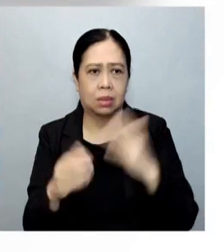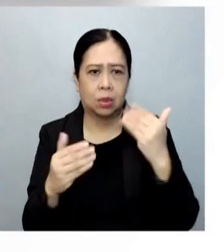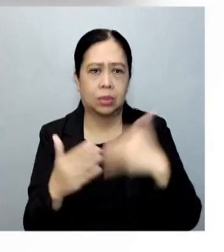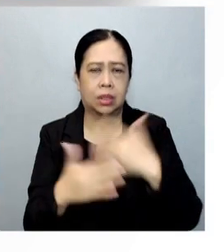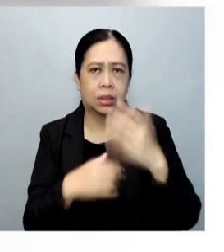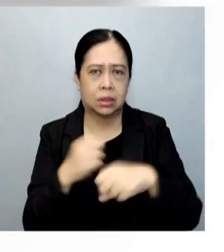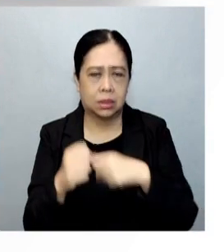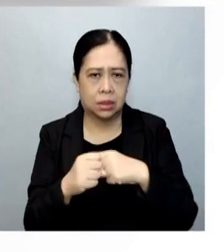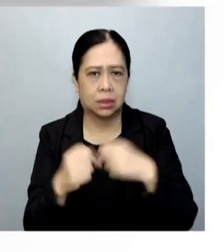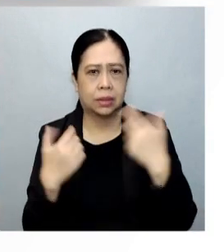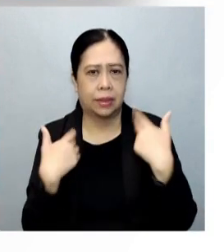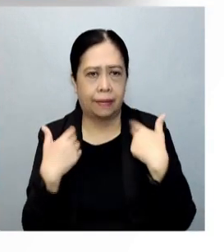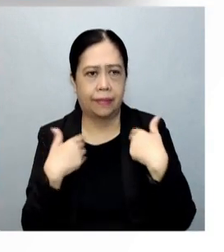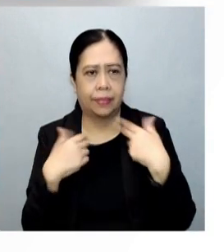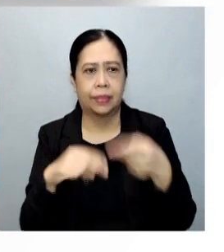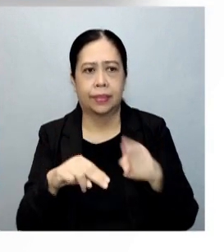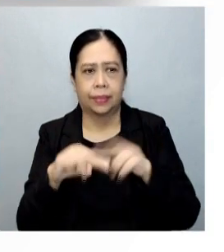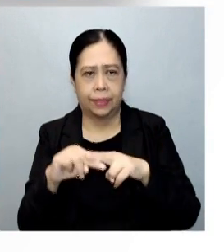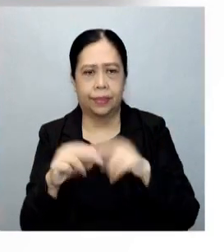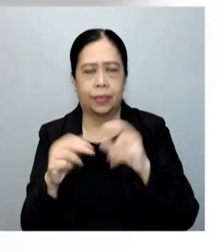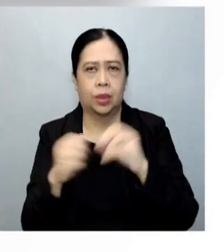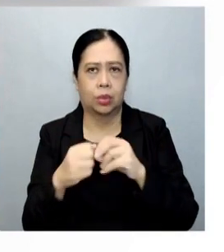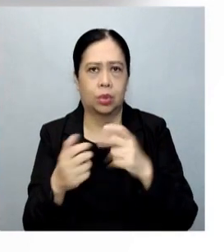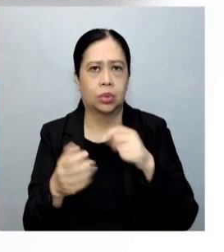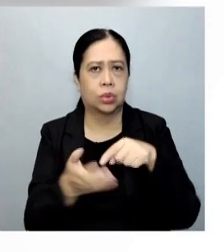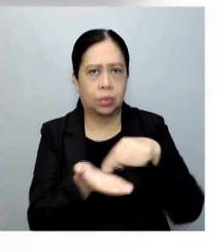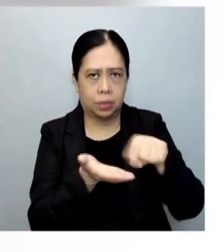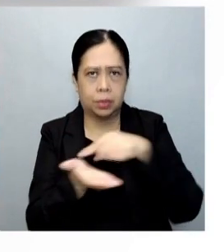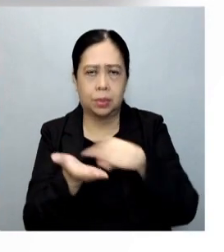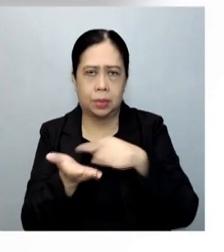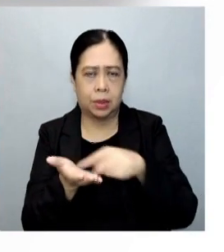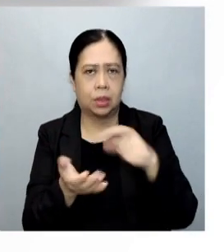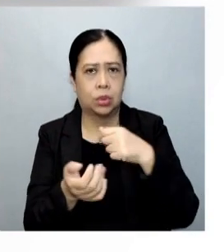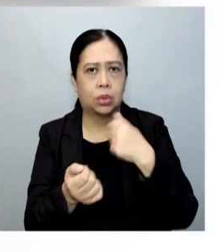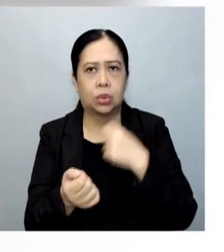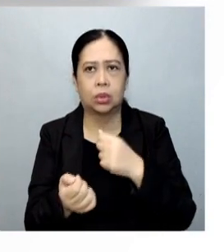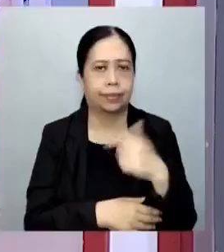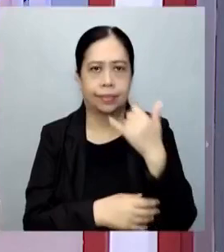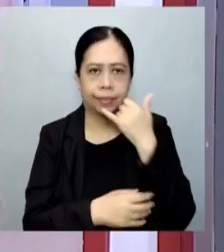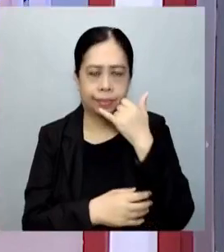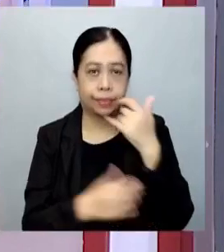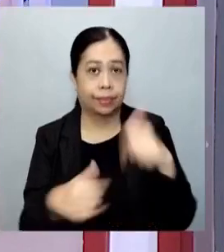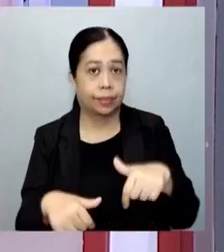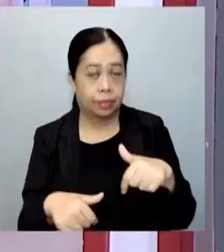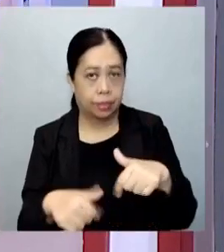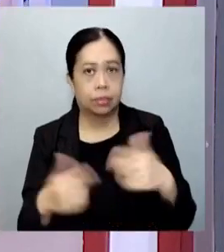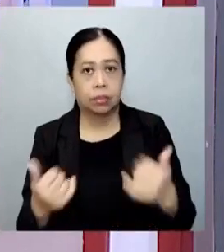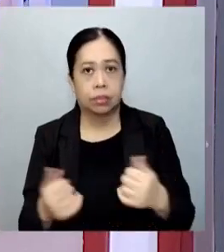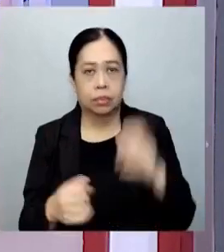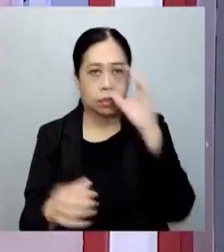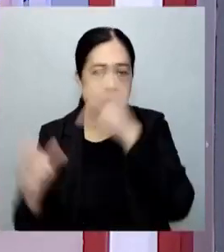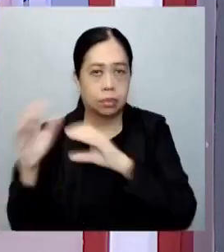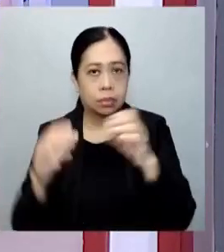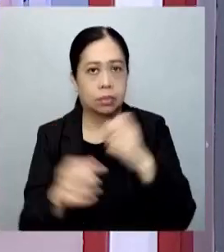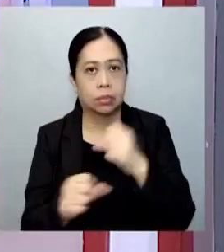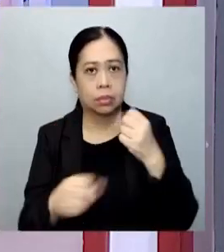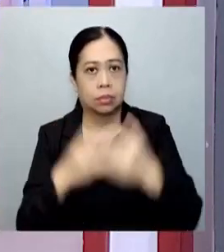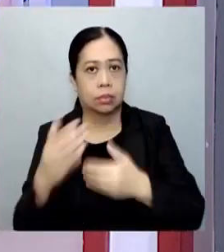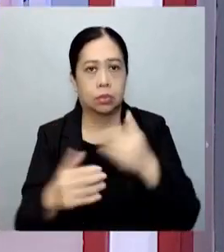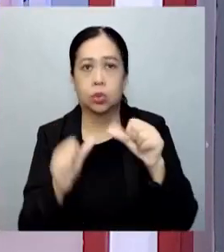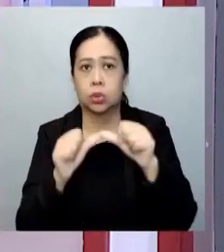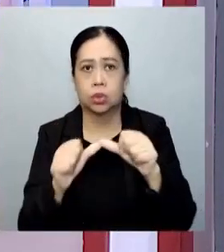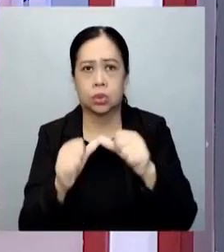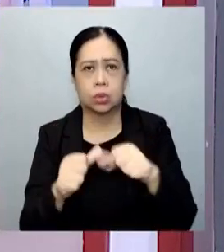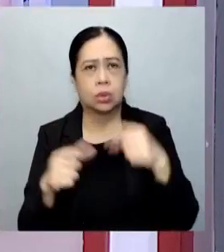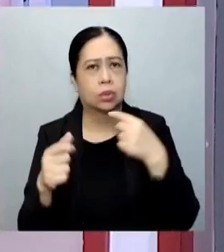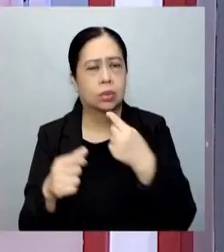2024 para naman mabayaran natin substantially yung mga nag-file ng claim. Search and rescue operations continue for a missing